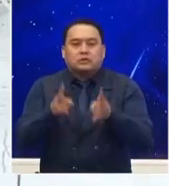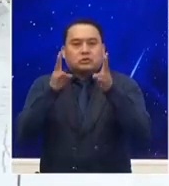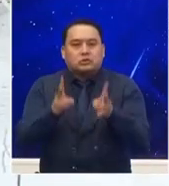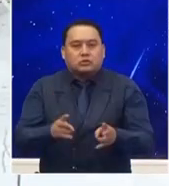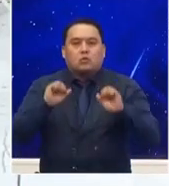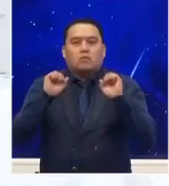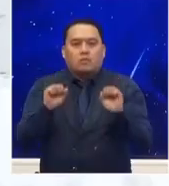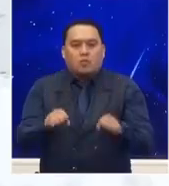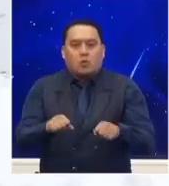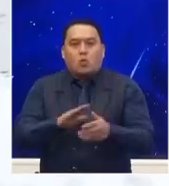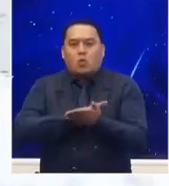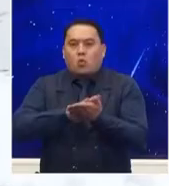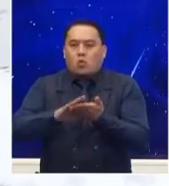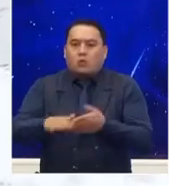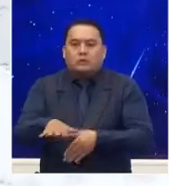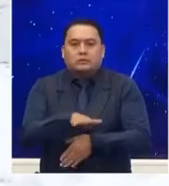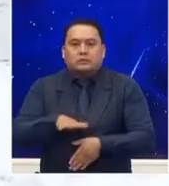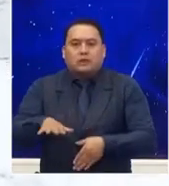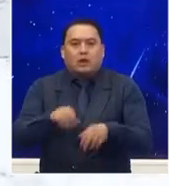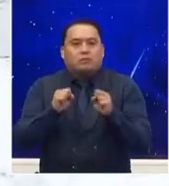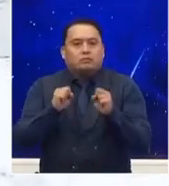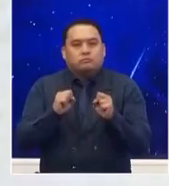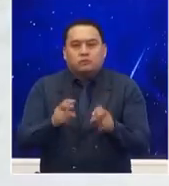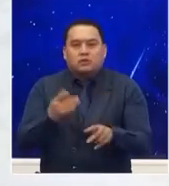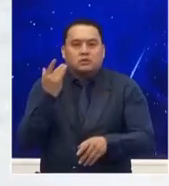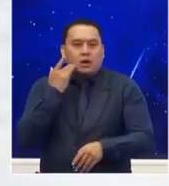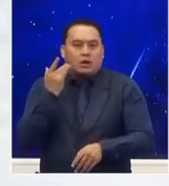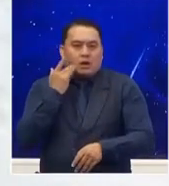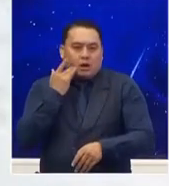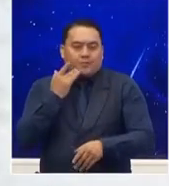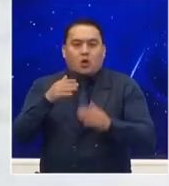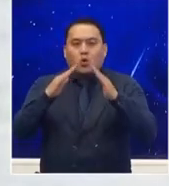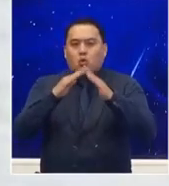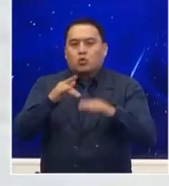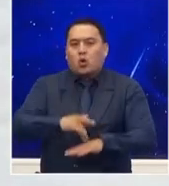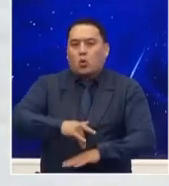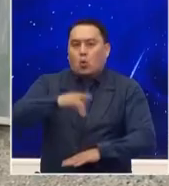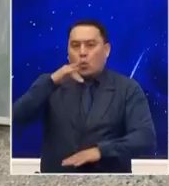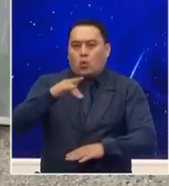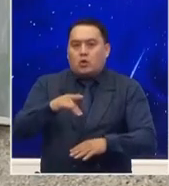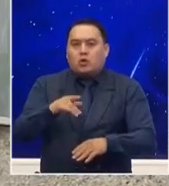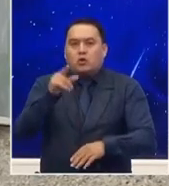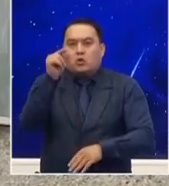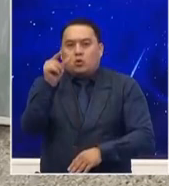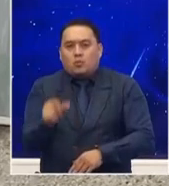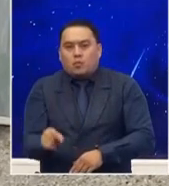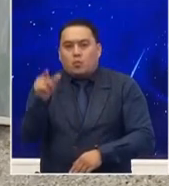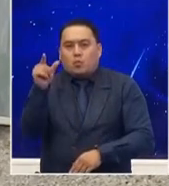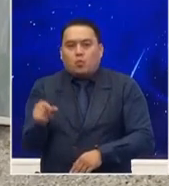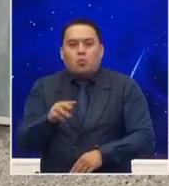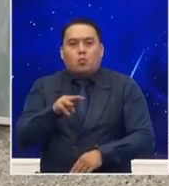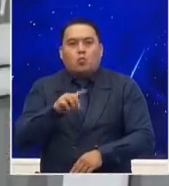астынан уақытылы тазаланбаса айнала тайғақ, жүретін жол мұз болып жатады. Оған көпқабатты тұрғын үй шатырынан төнген сүпсүйір сүңгілерді